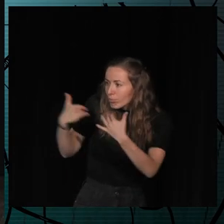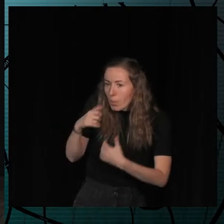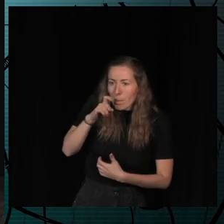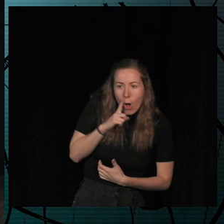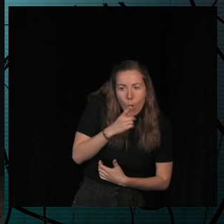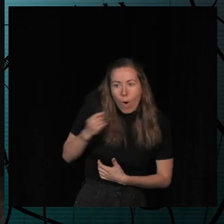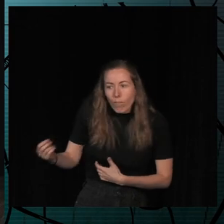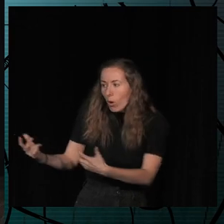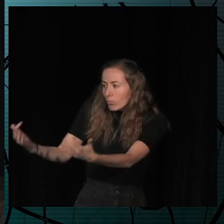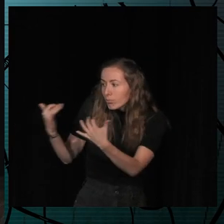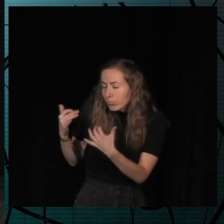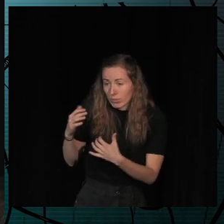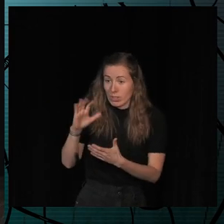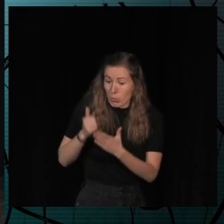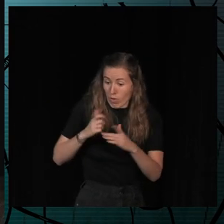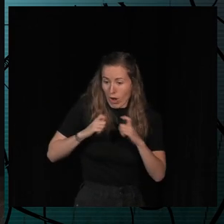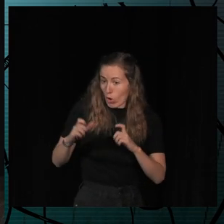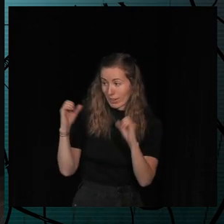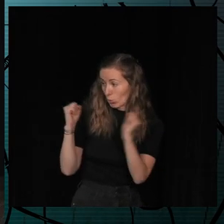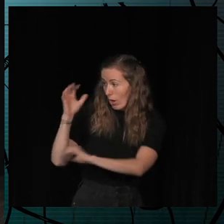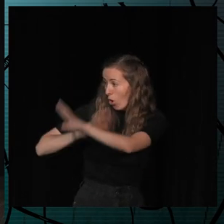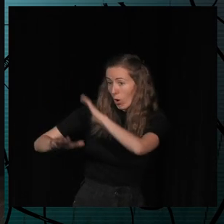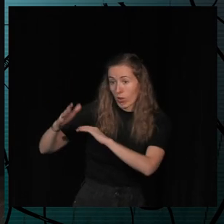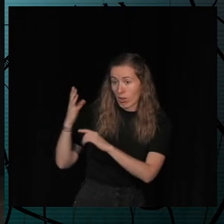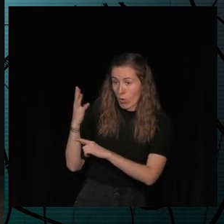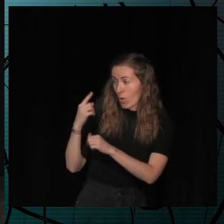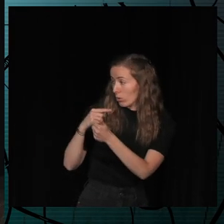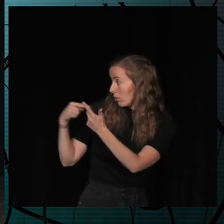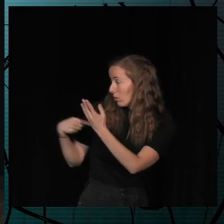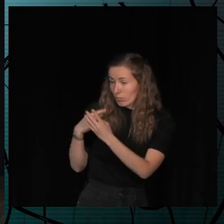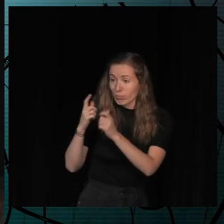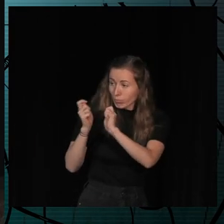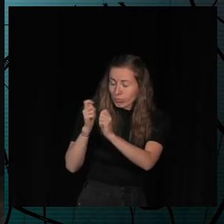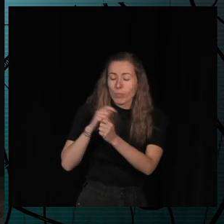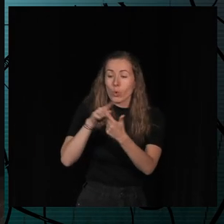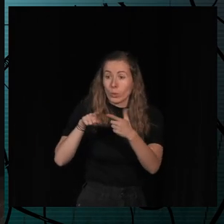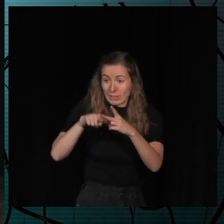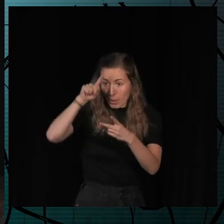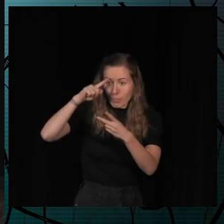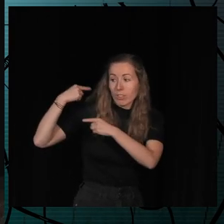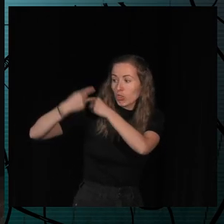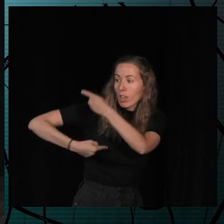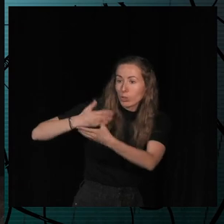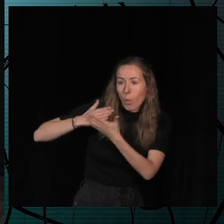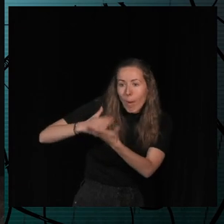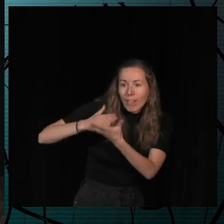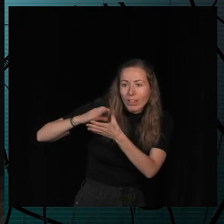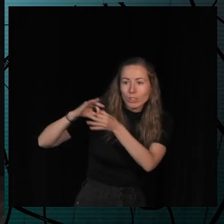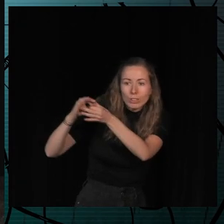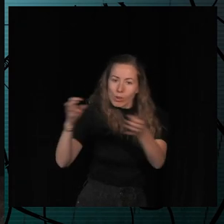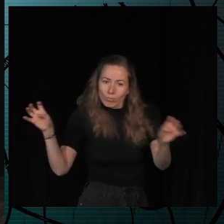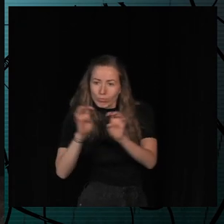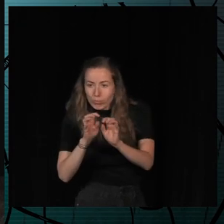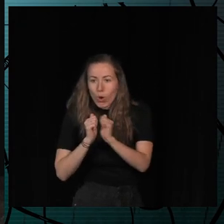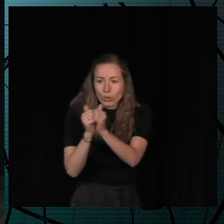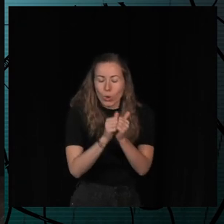fois les collègues étaient d'accord avec ce que vous disiez pareil sur l'intergénérationnel euh sur sur